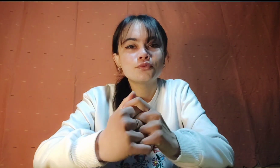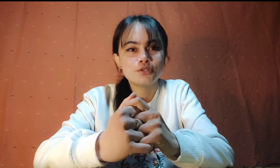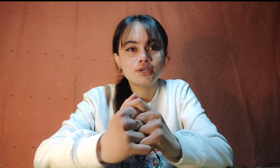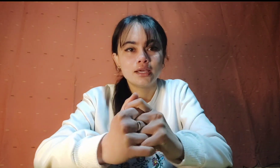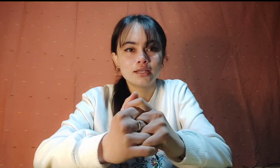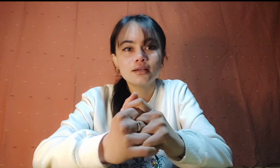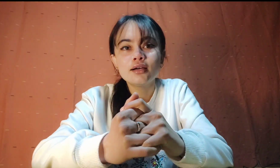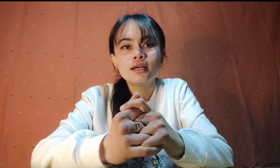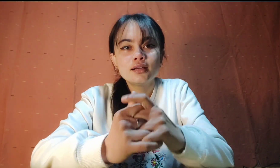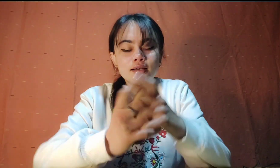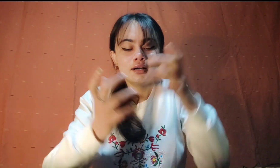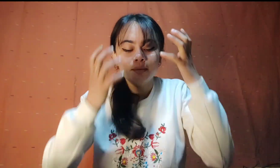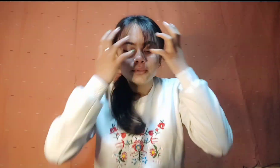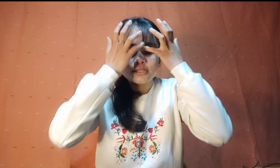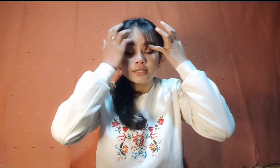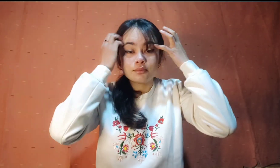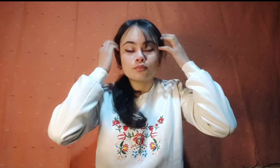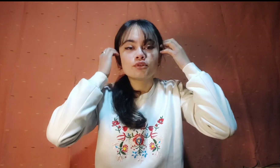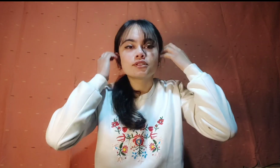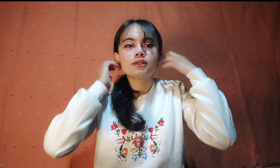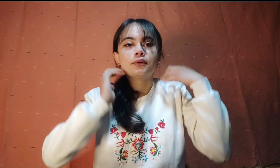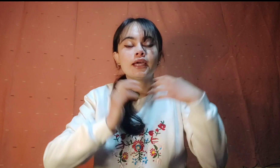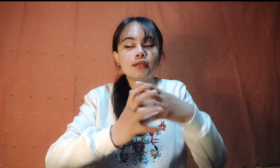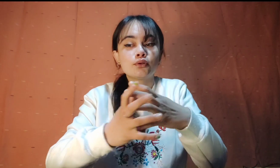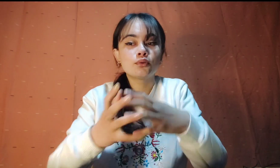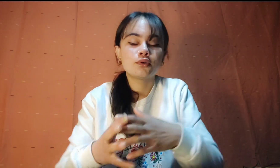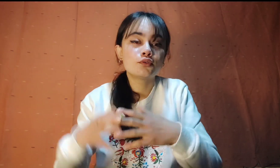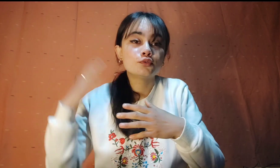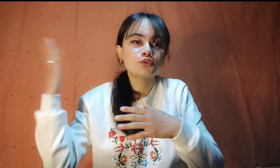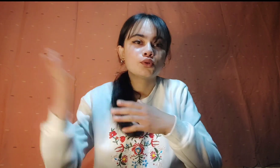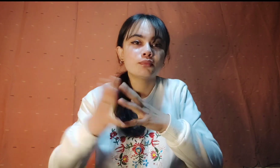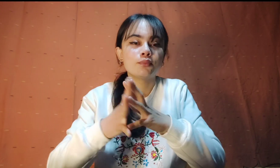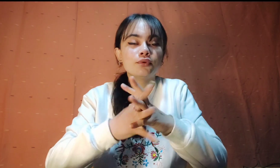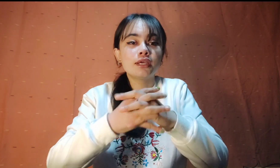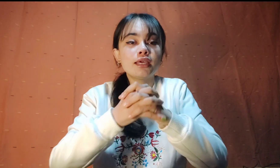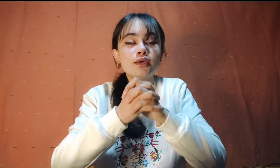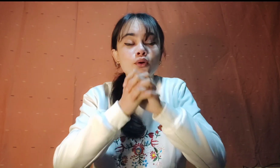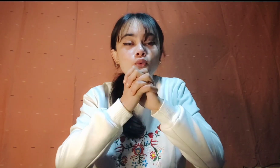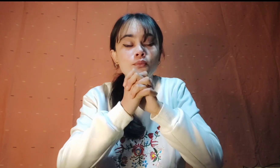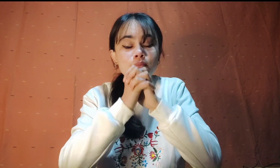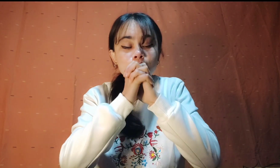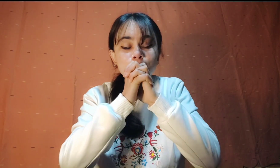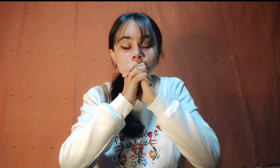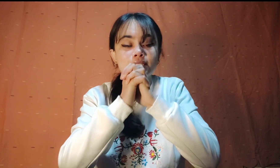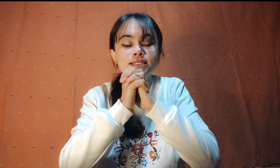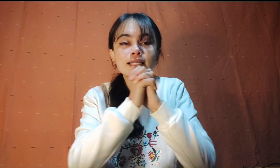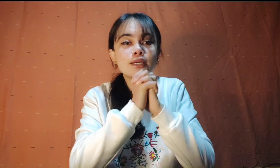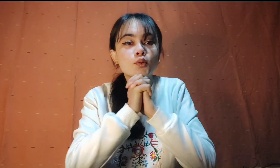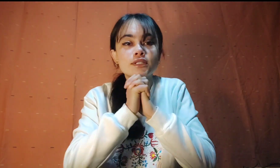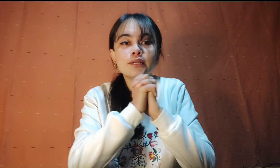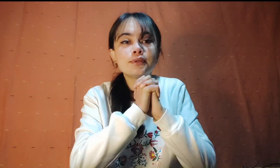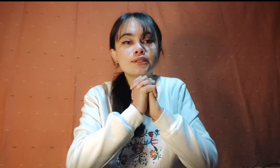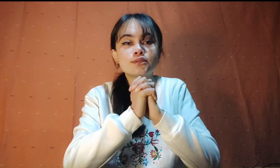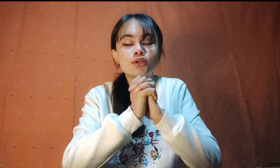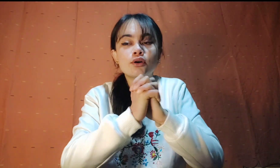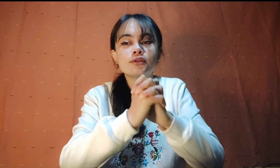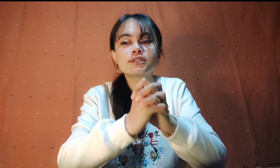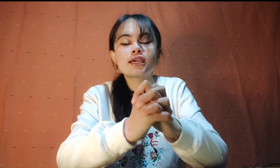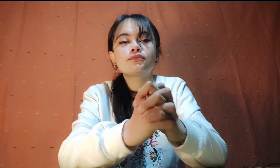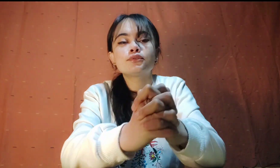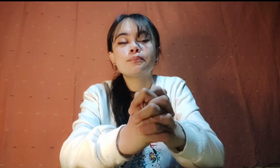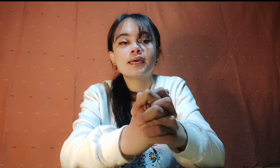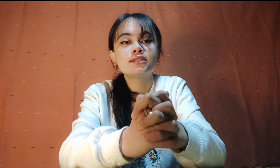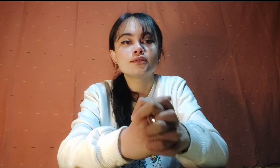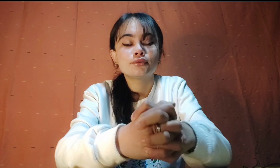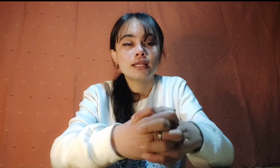right? Na, your video edit. Much ekdam emotional by. I don't know what kun zone ma puge. प्लिज लाइक कसैले पनि यस्तो नगरोस्